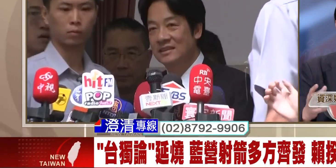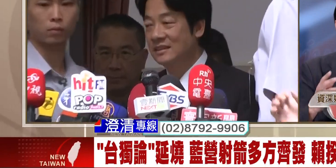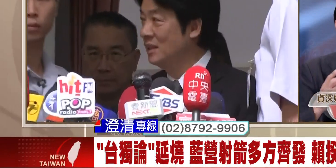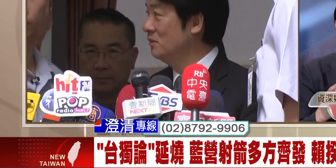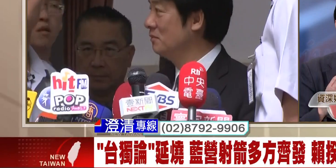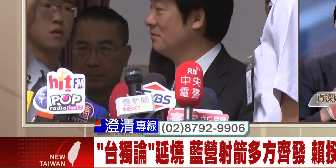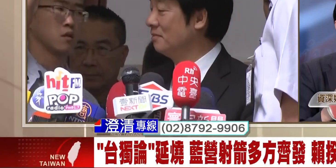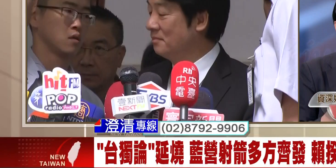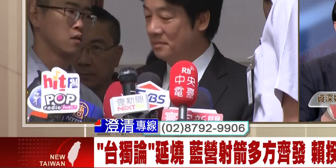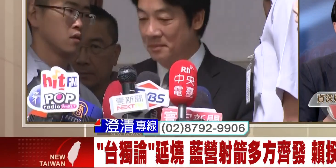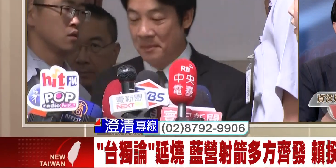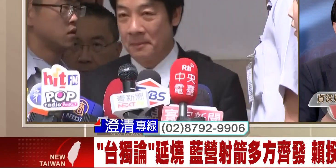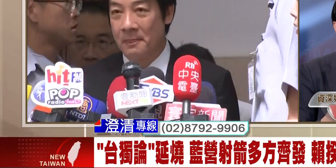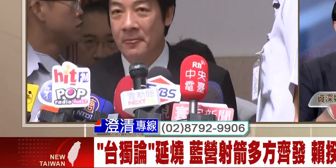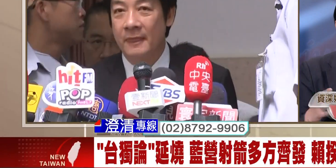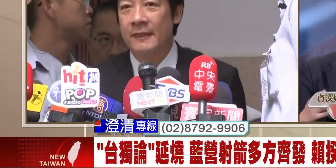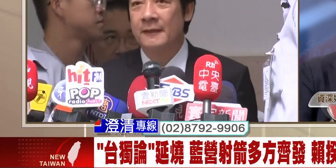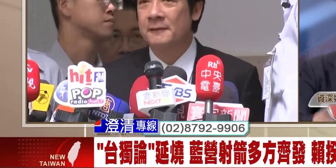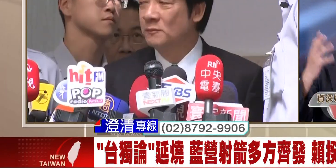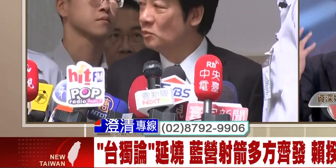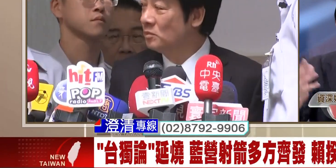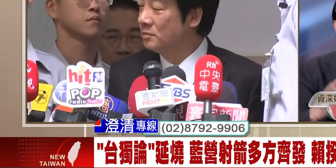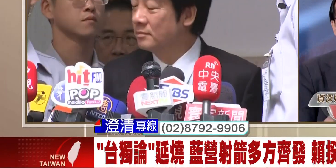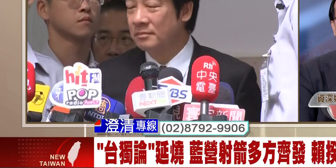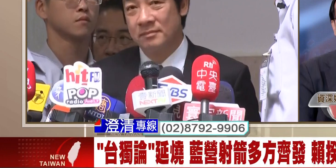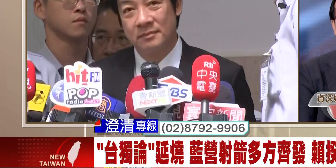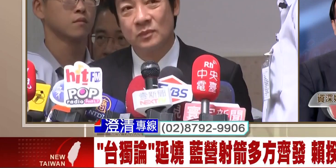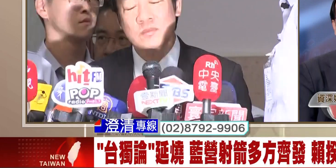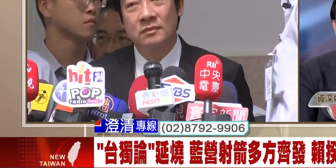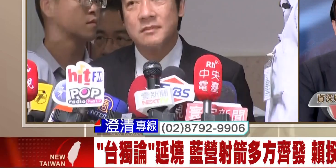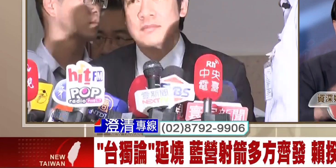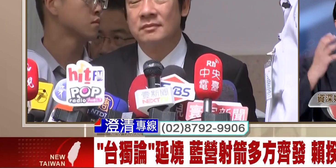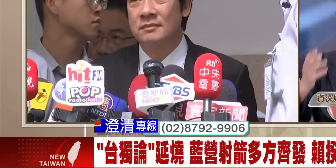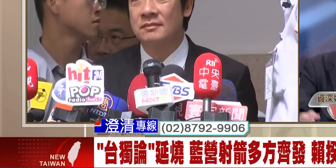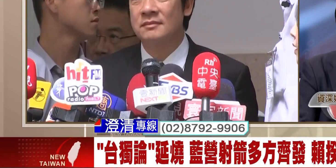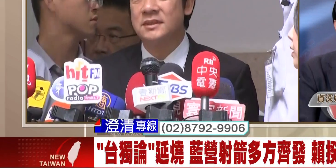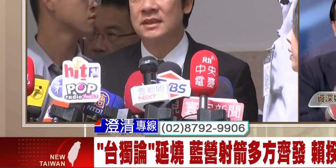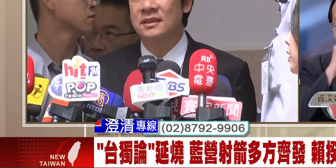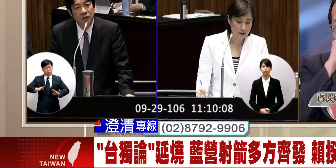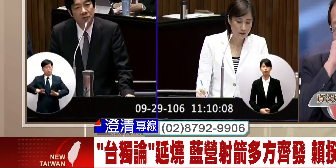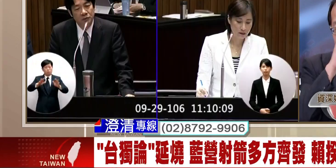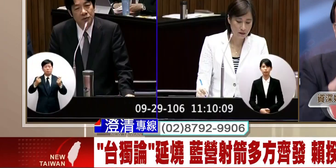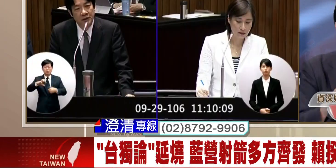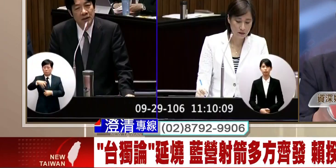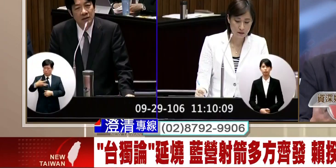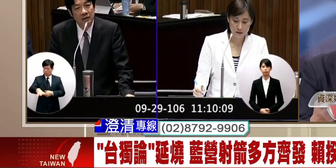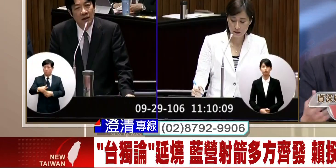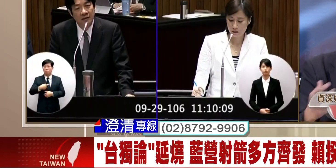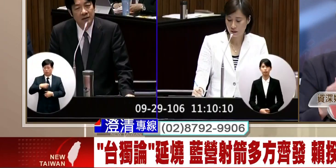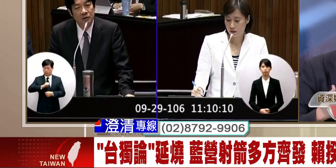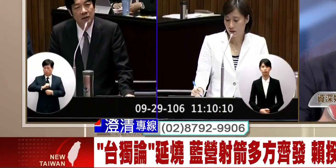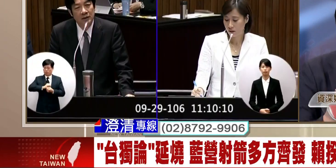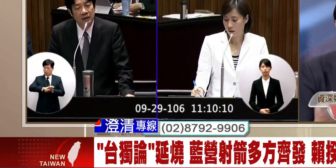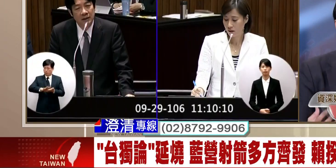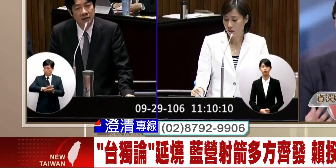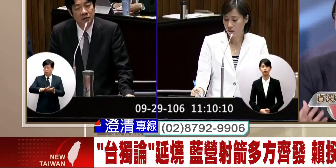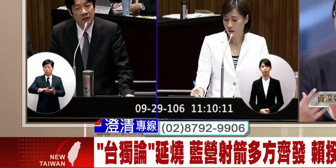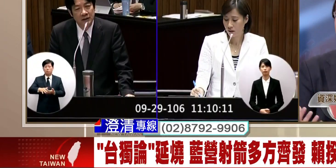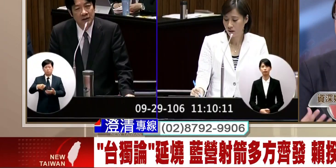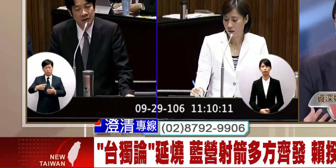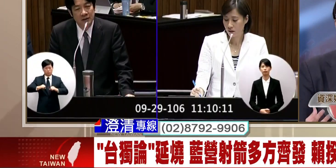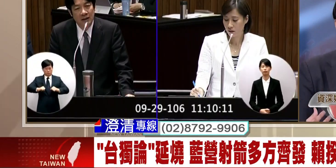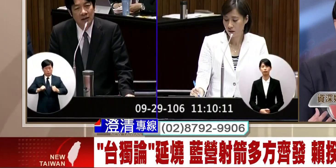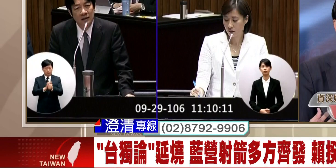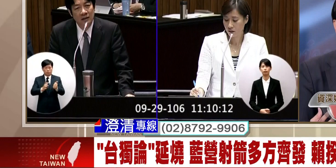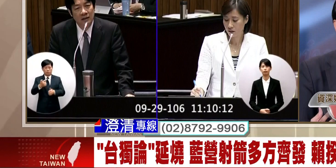明明你是问我个人的政治理念而已，怎么扯到说你要跟国家这个交代清楚，要跟人民交代清楚，要跟那跟我个人的政治理念有什